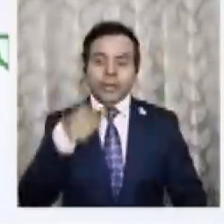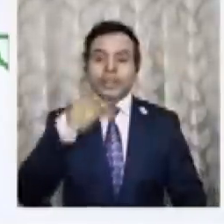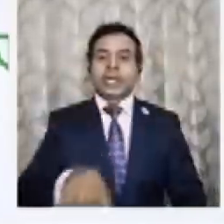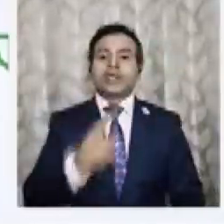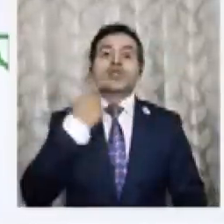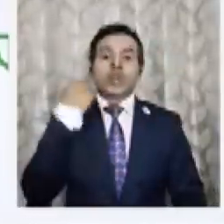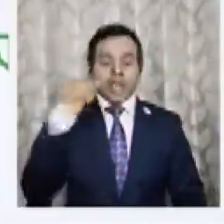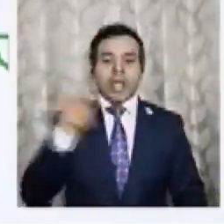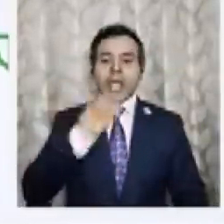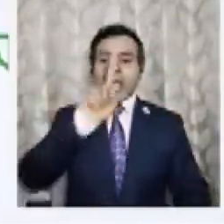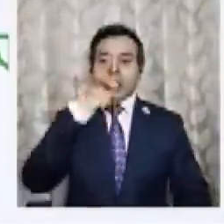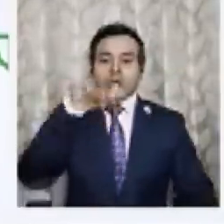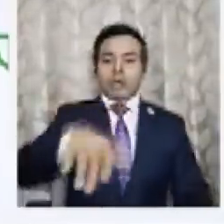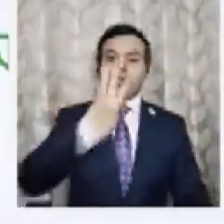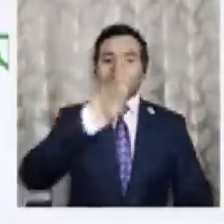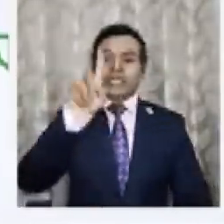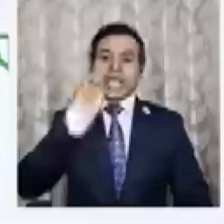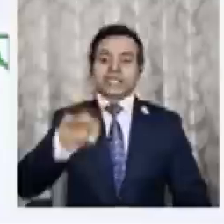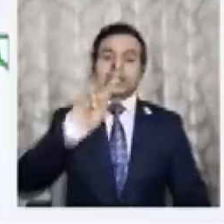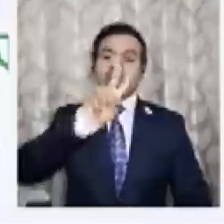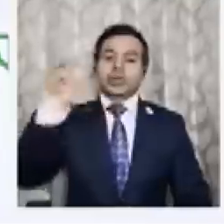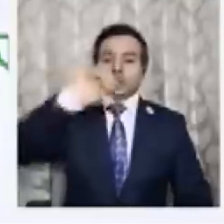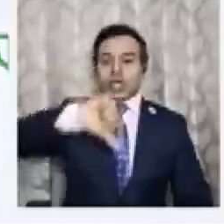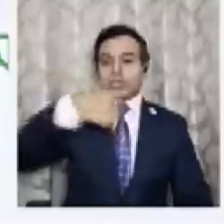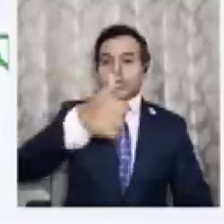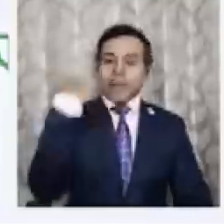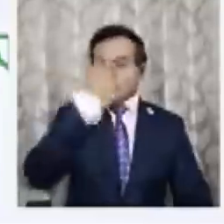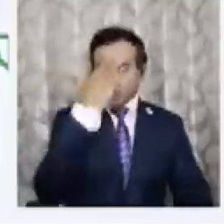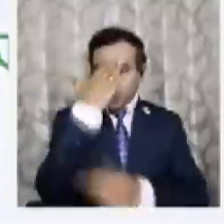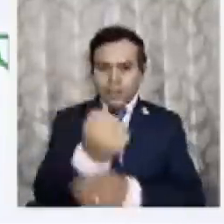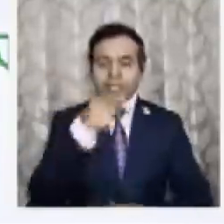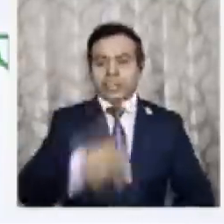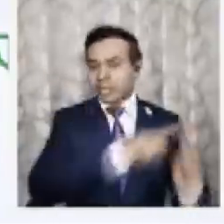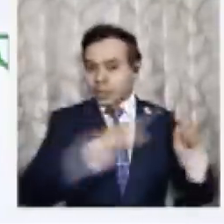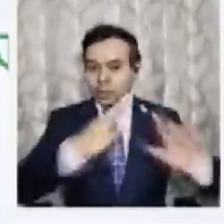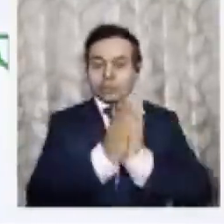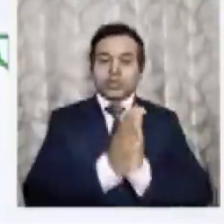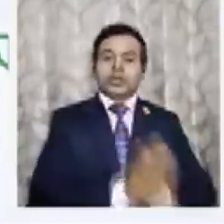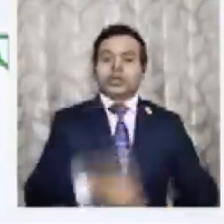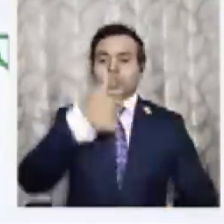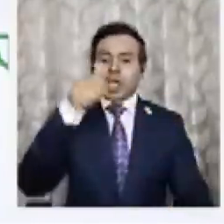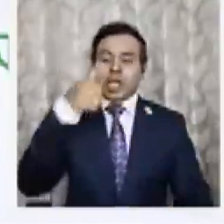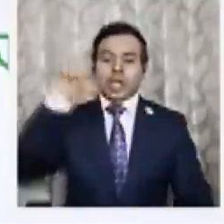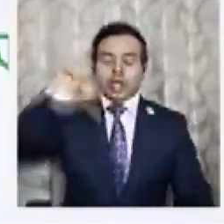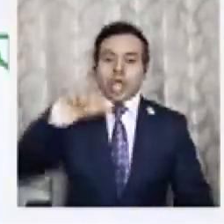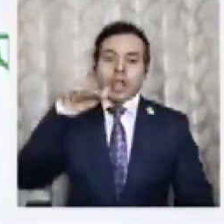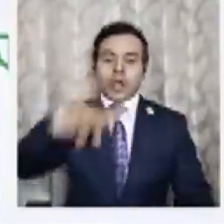বিশ্ব পরিস্থিতি, 24 ঘন্টায় শনাক্ত হয়েছে 131,296 জন এবং এ পর্যন্ত